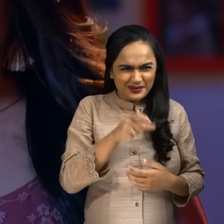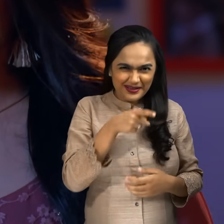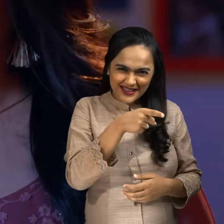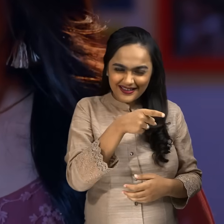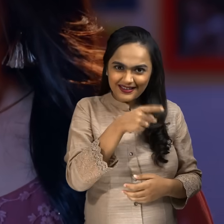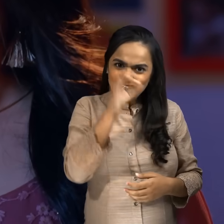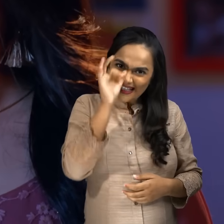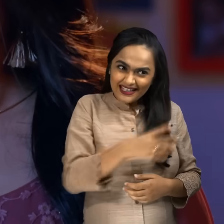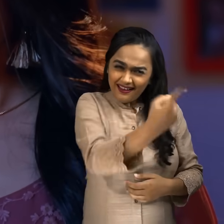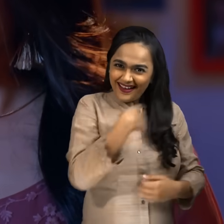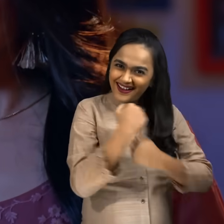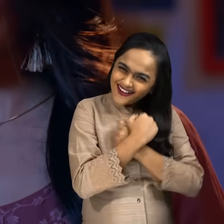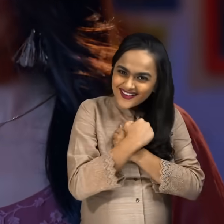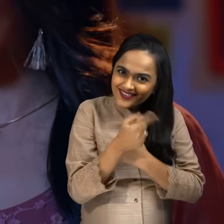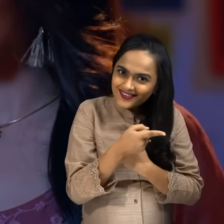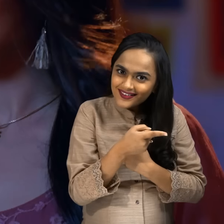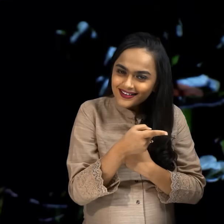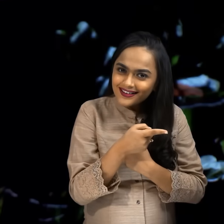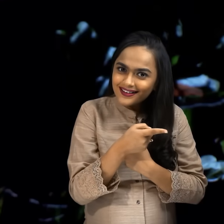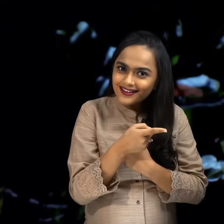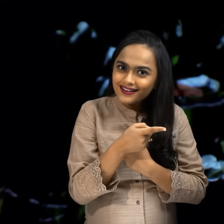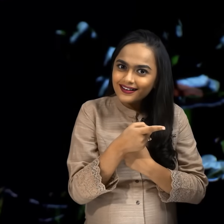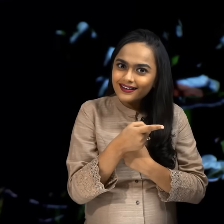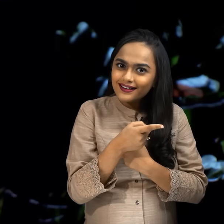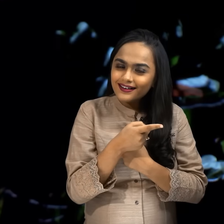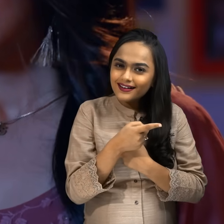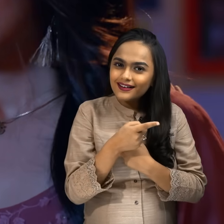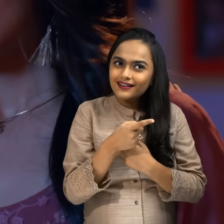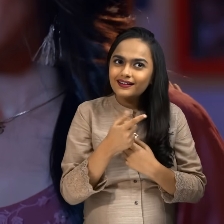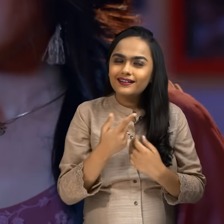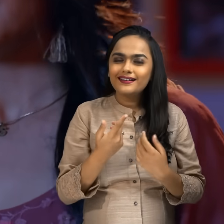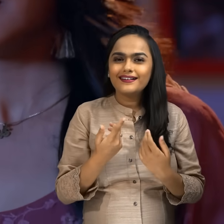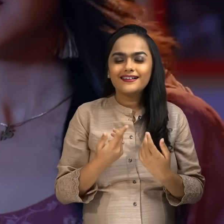क्या उस लड़के को मुझसे सच में प्यार है?